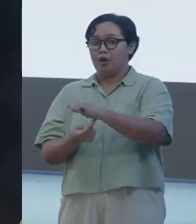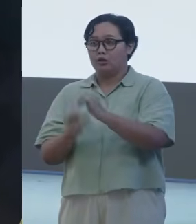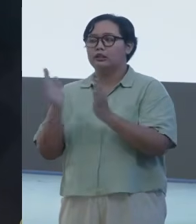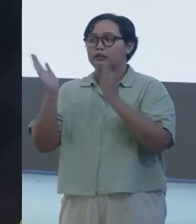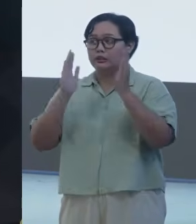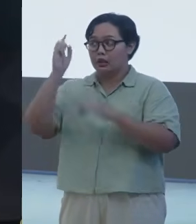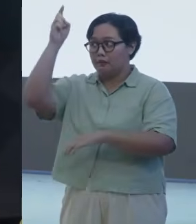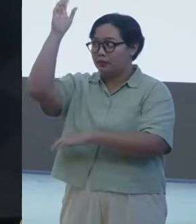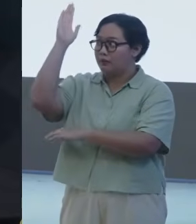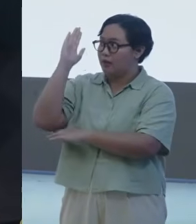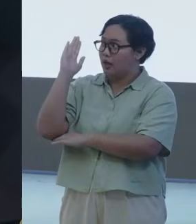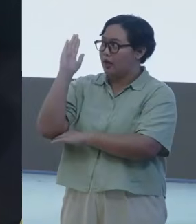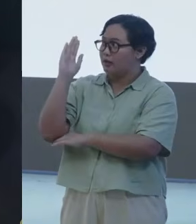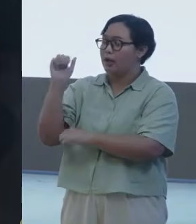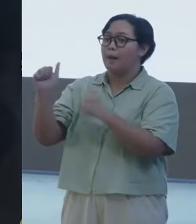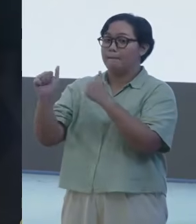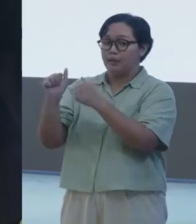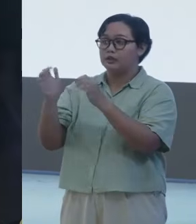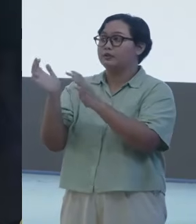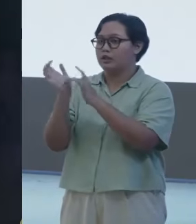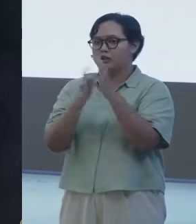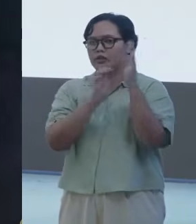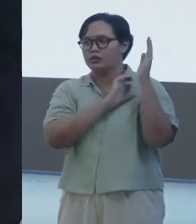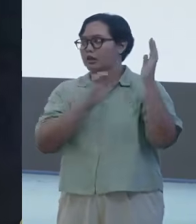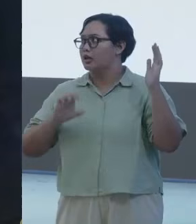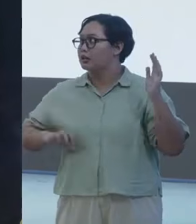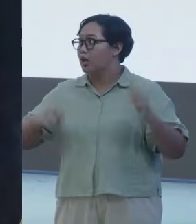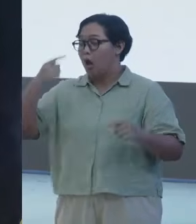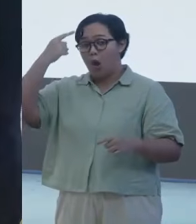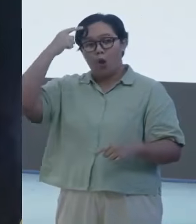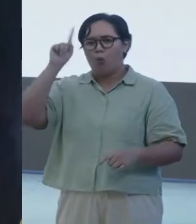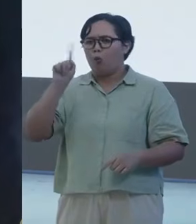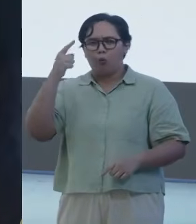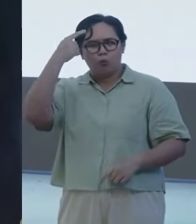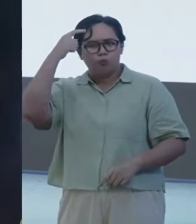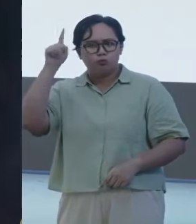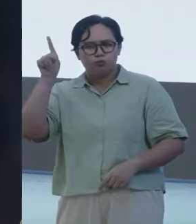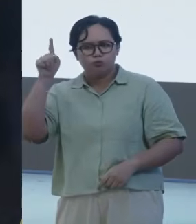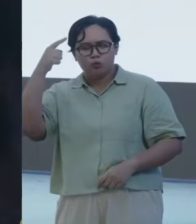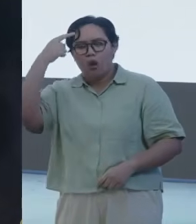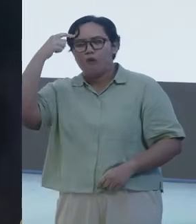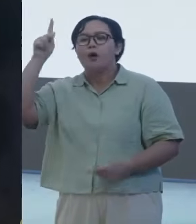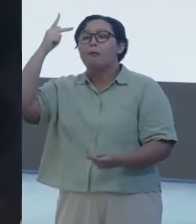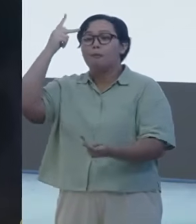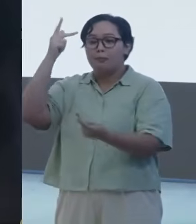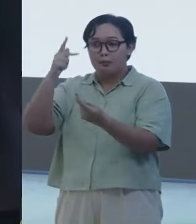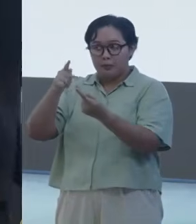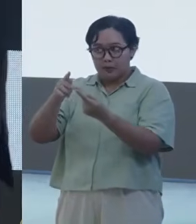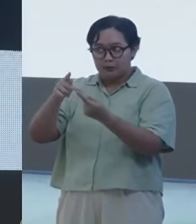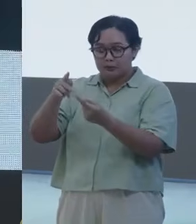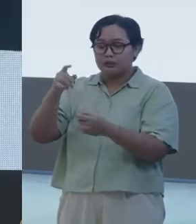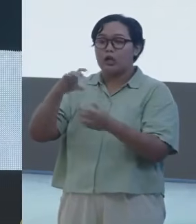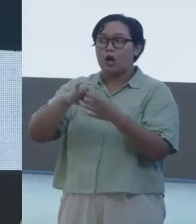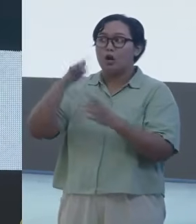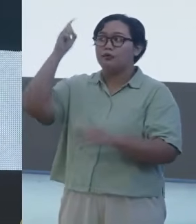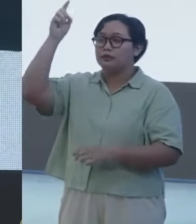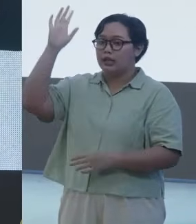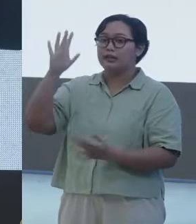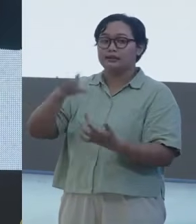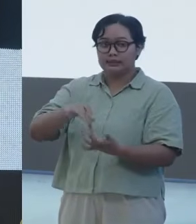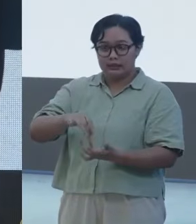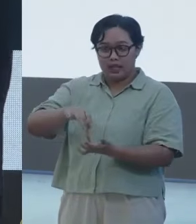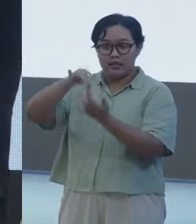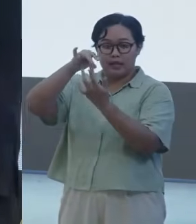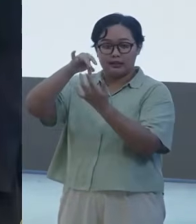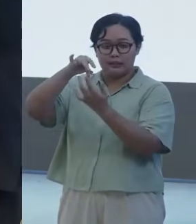Jesus Christ." What for? For the sake of the faith of God's elect.